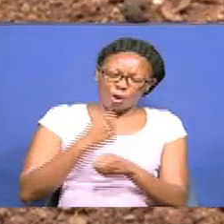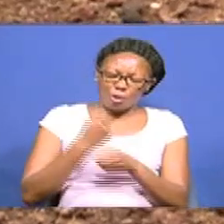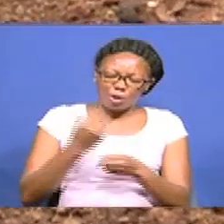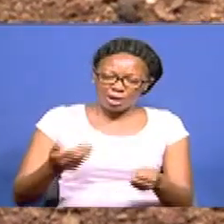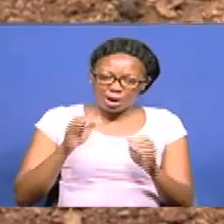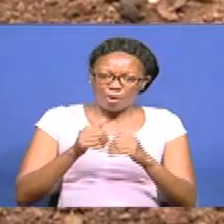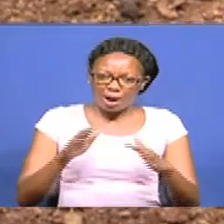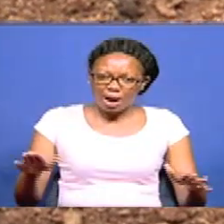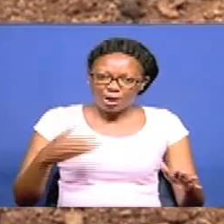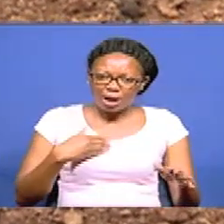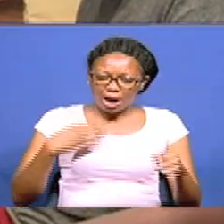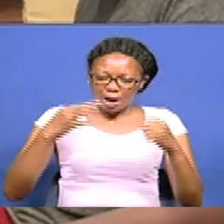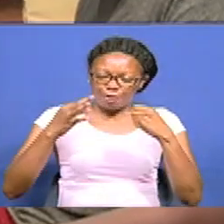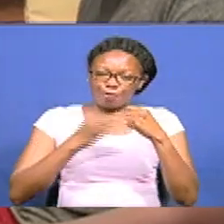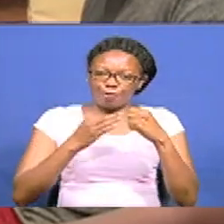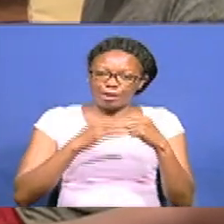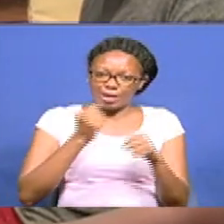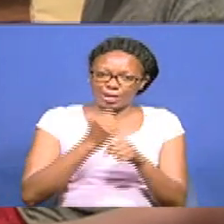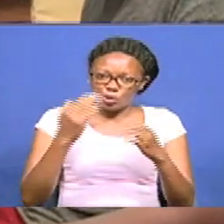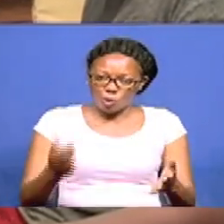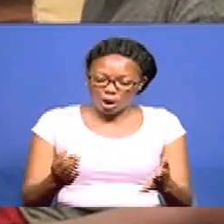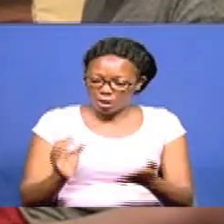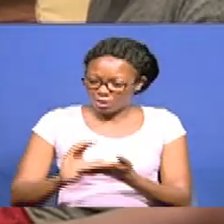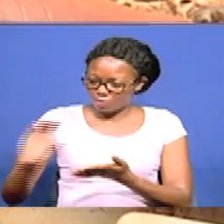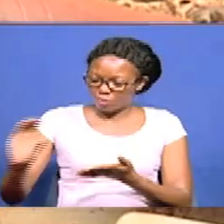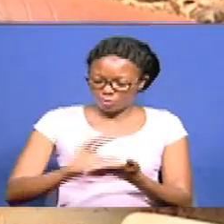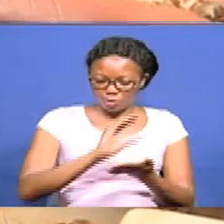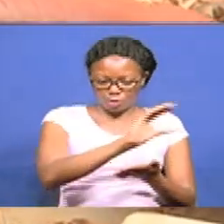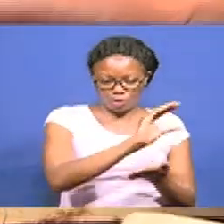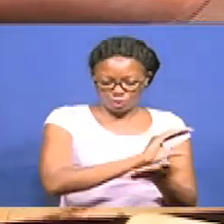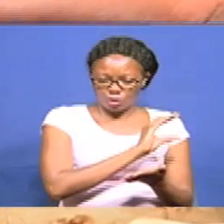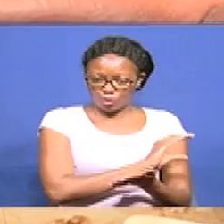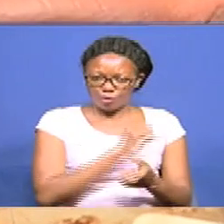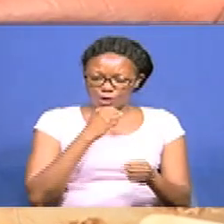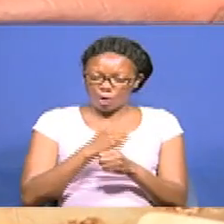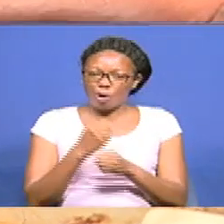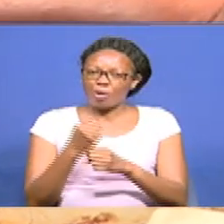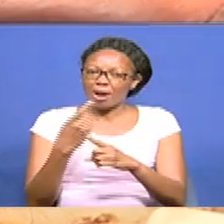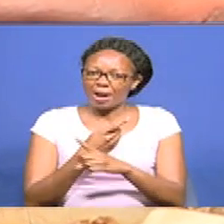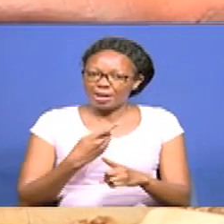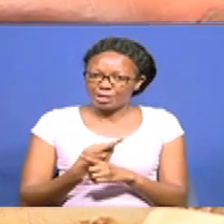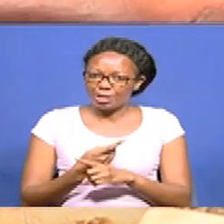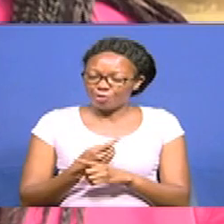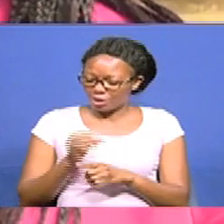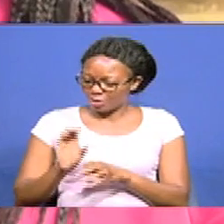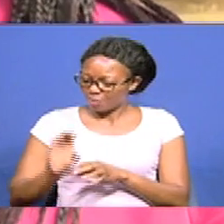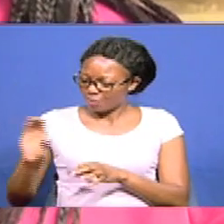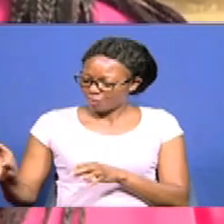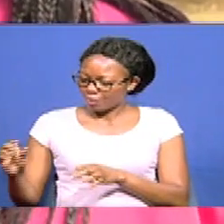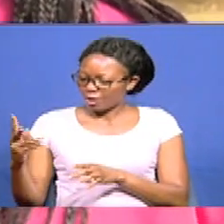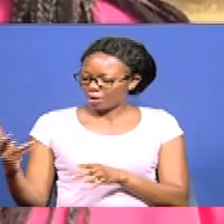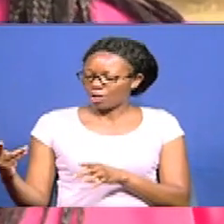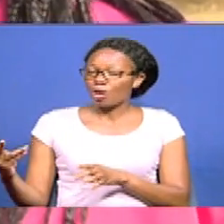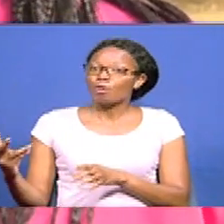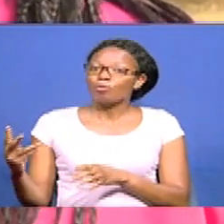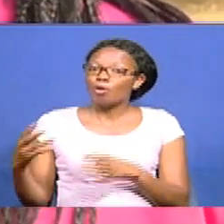wafanyikazi wanane, nao wamegawanywa katika sehemu mbalimbali wakiwa na kazi tofauti tofauti. Kwa nursery tuko na watu wanne kwa sababu